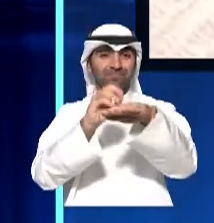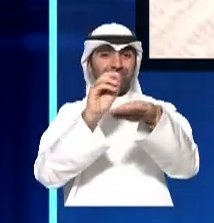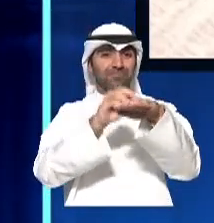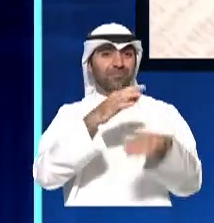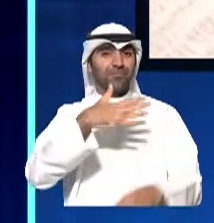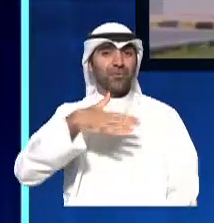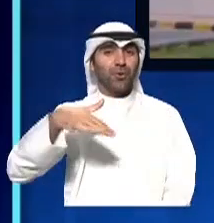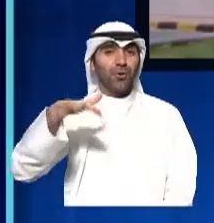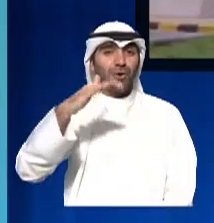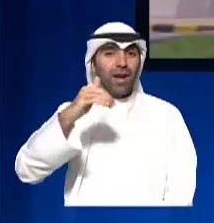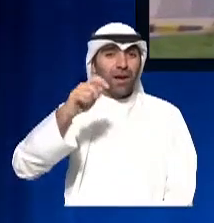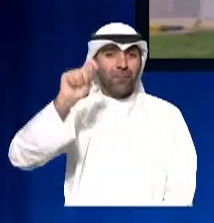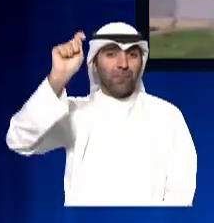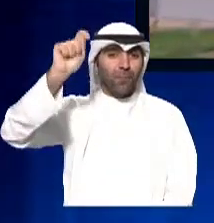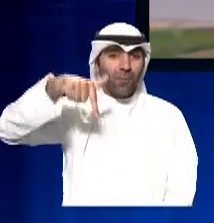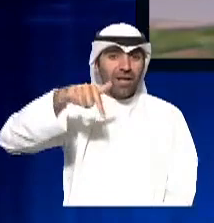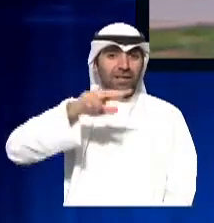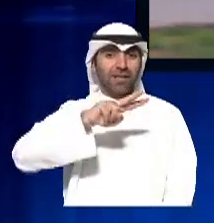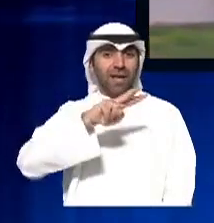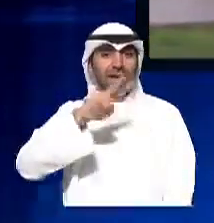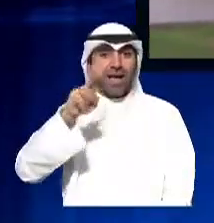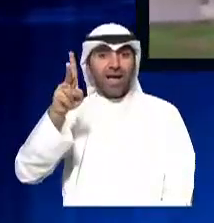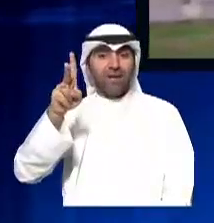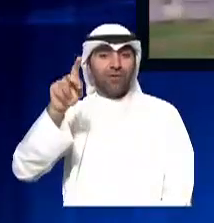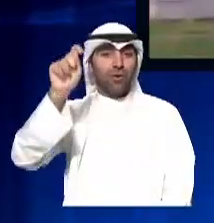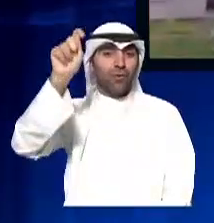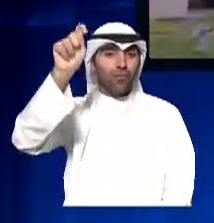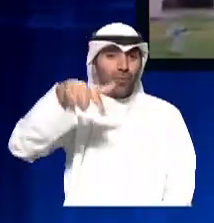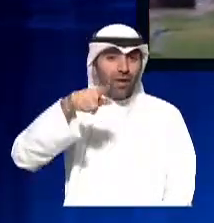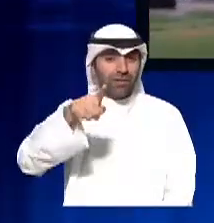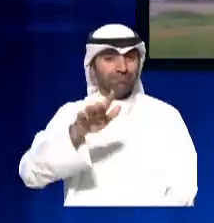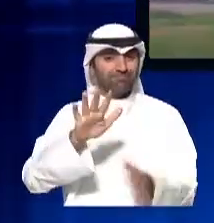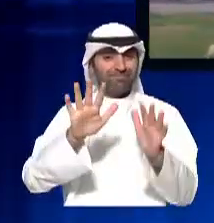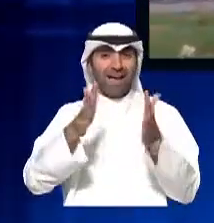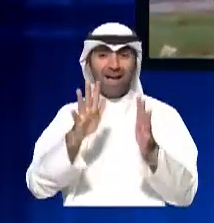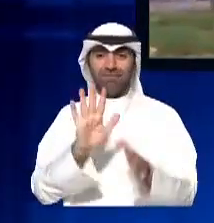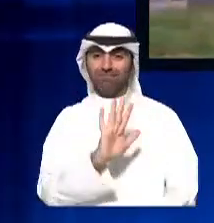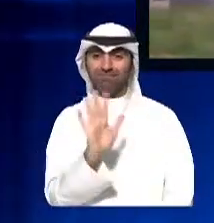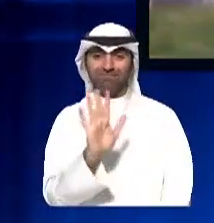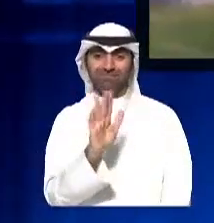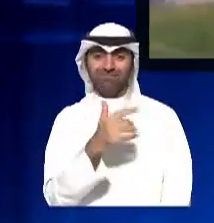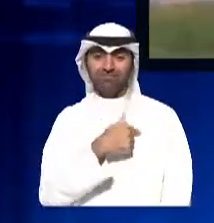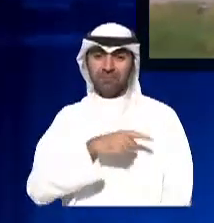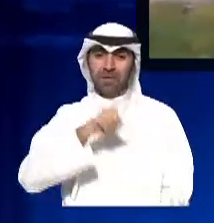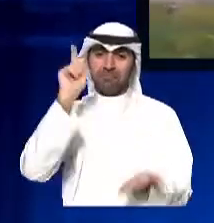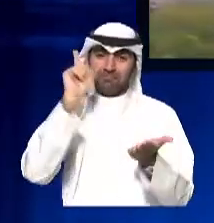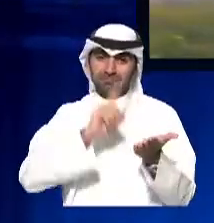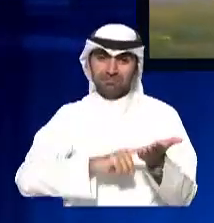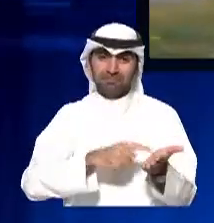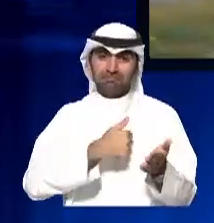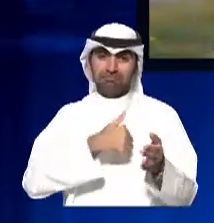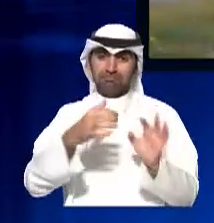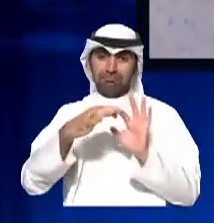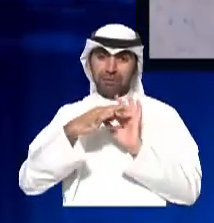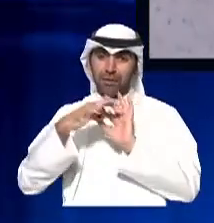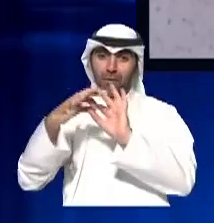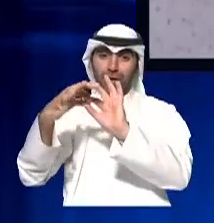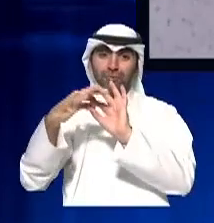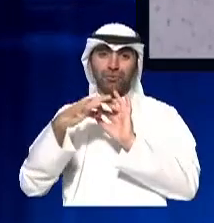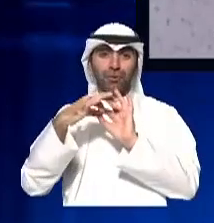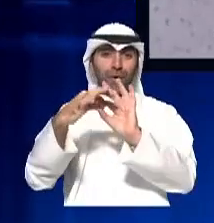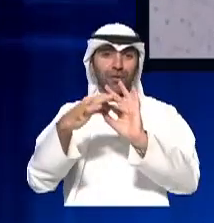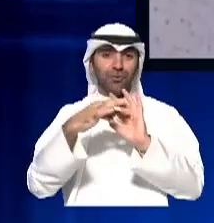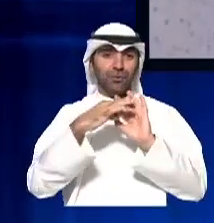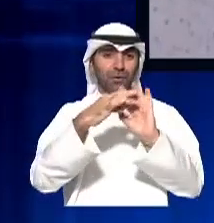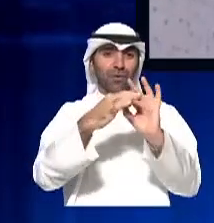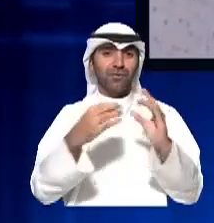الصحة، ومثل ما تكرمت هناك شقين، في عندنا مأمونية وفي فعالية. من ناحية المأمونية ما